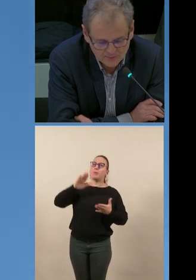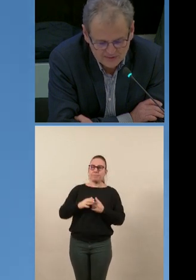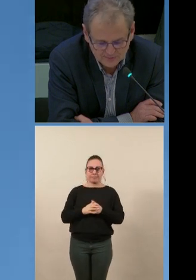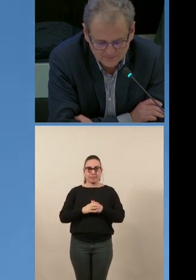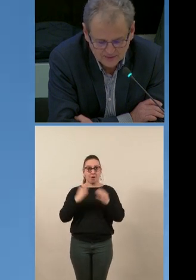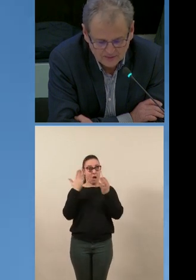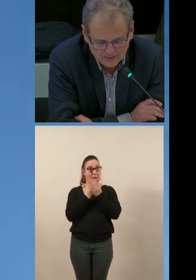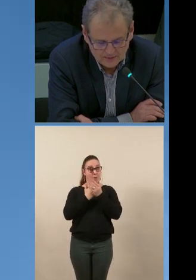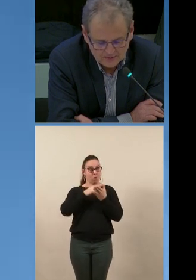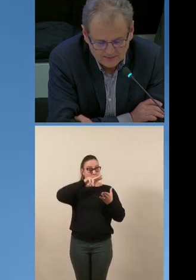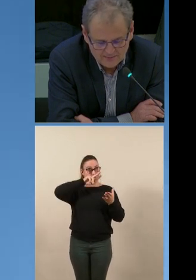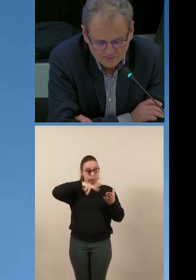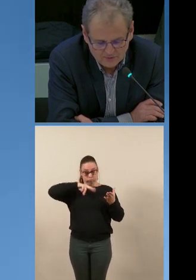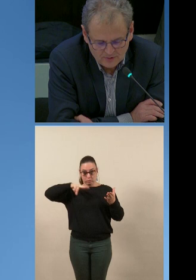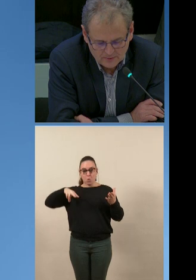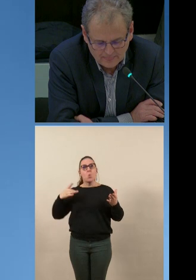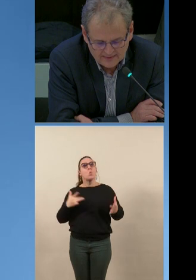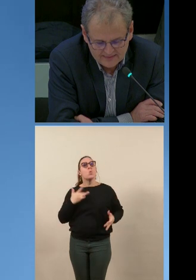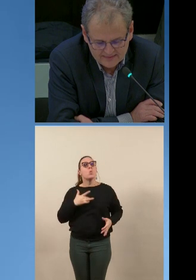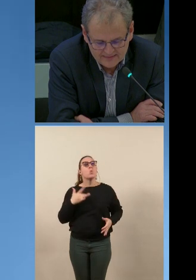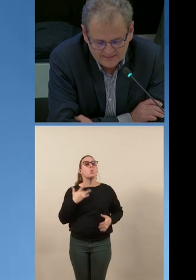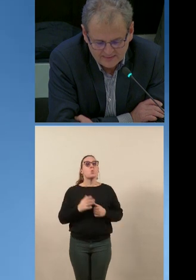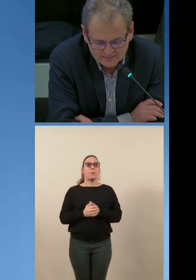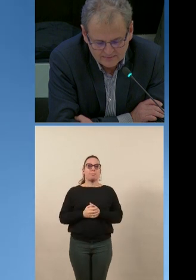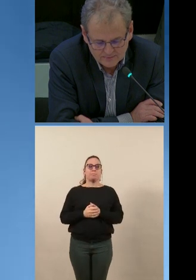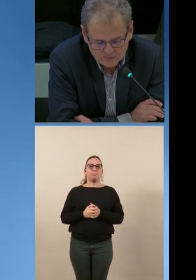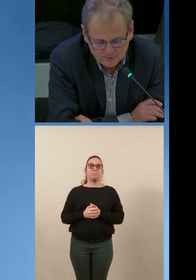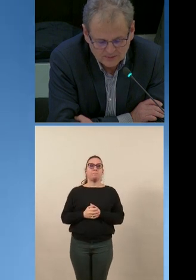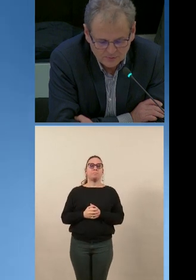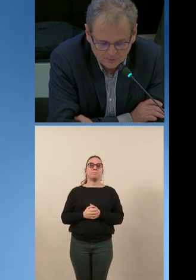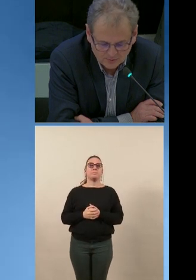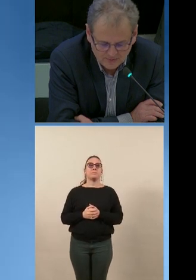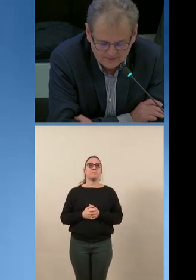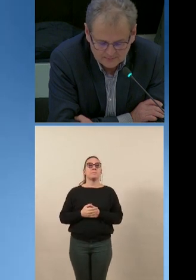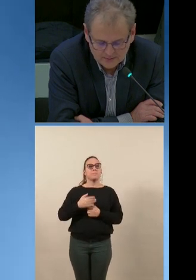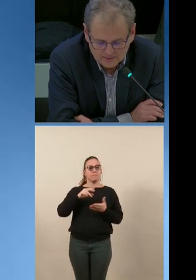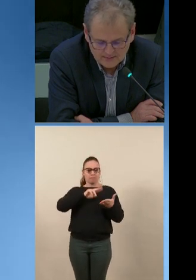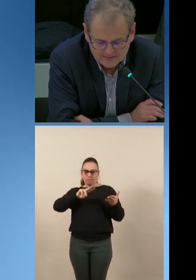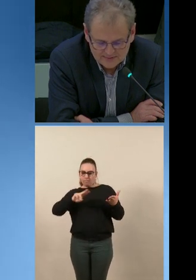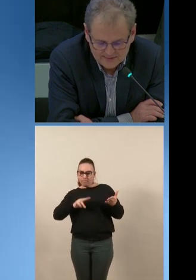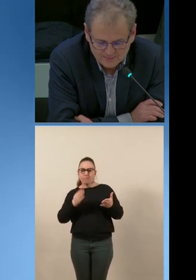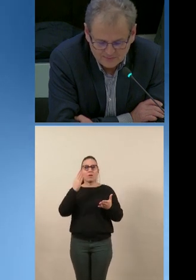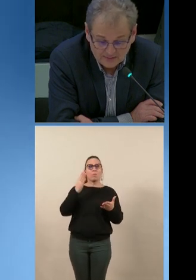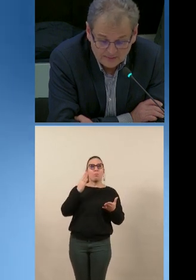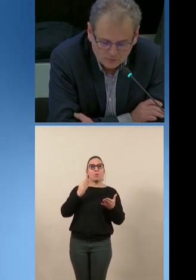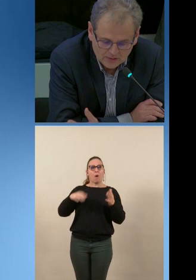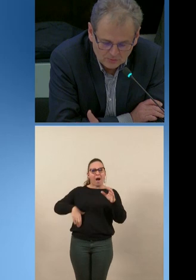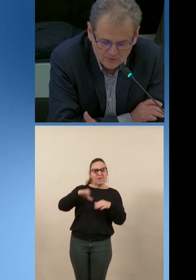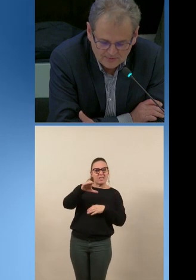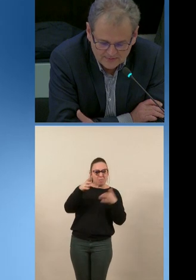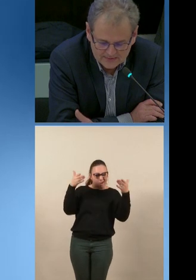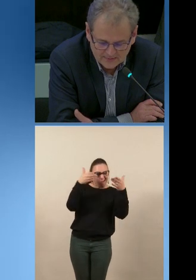est instructif il mentionne la nécessité de réorienter les investissements vers des